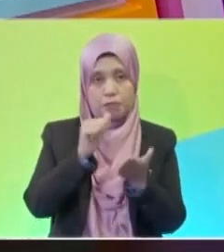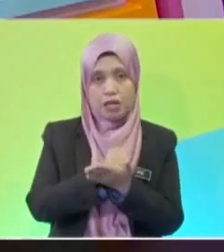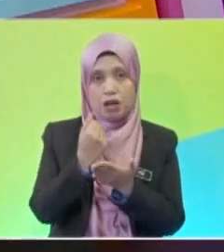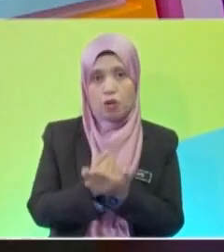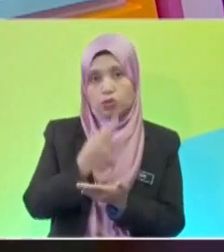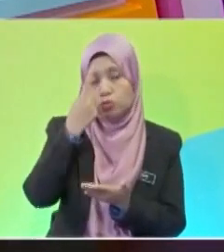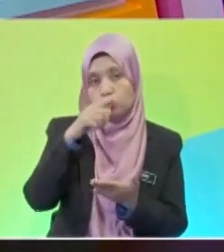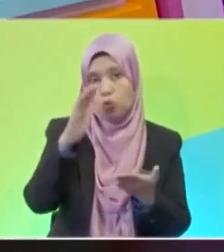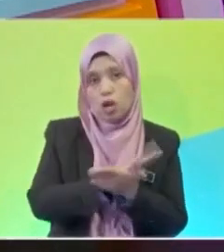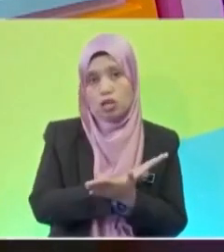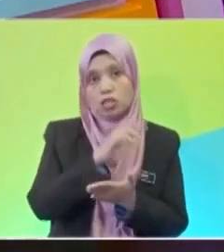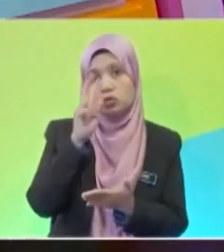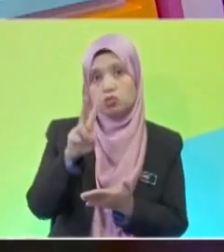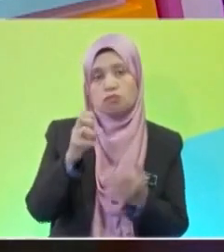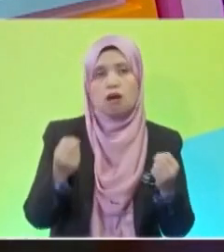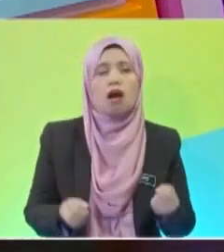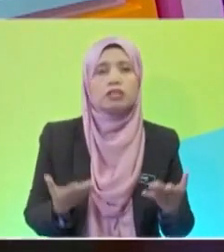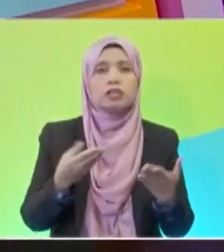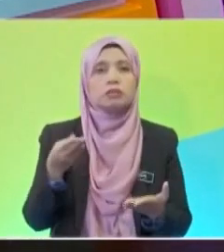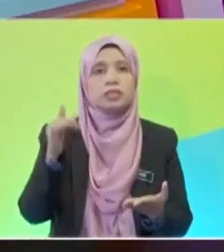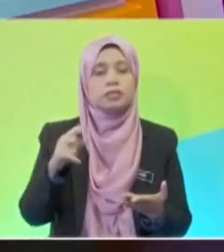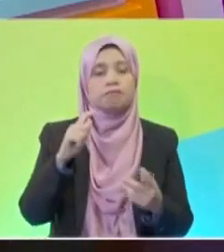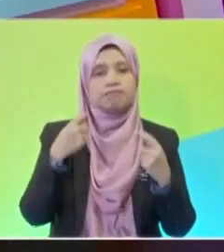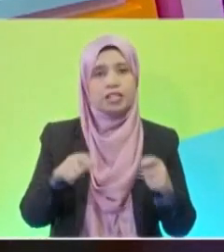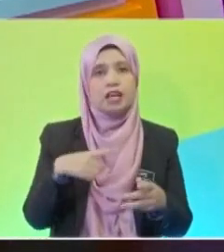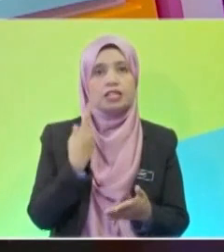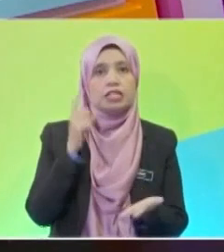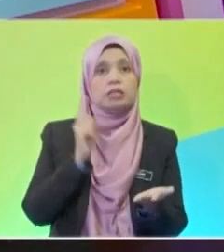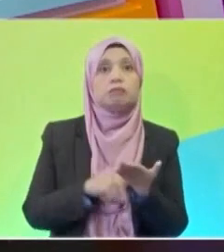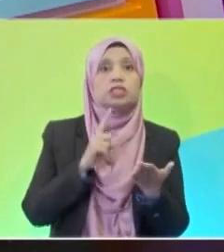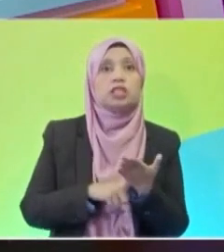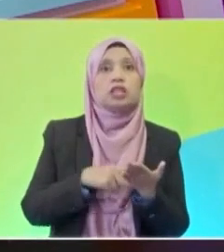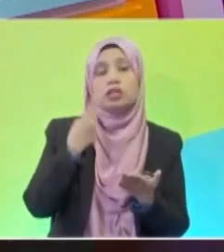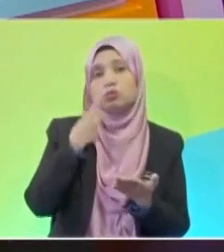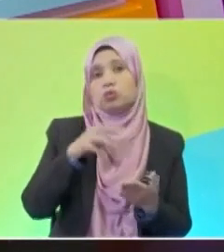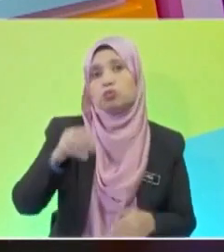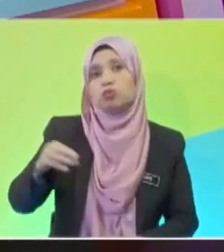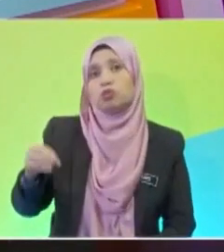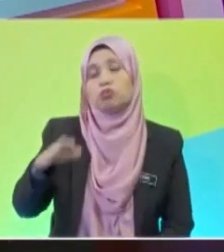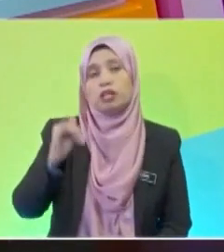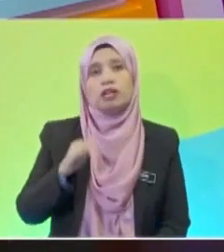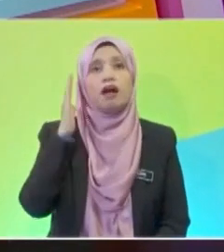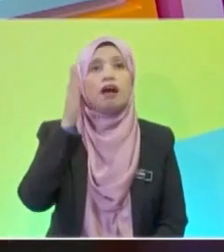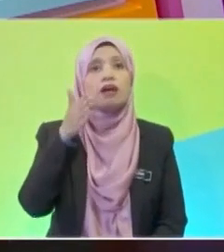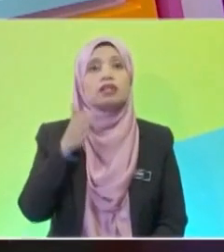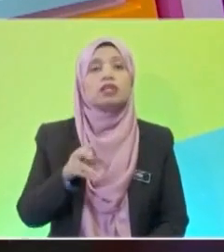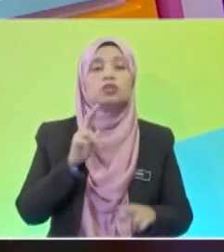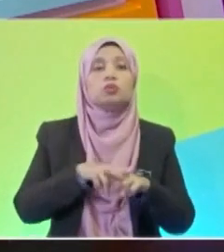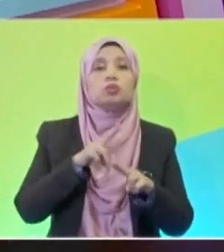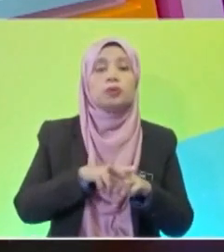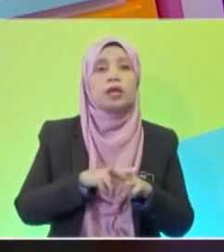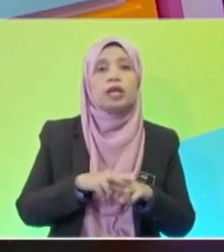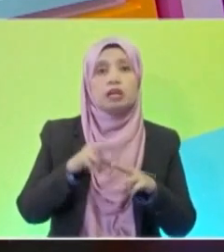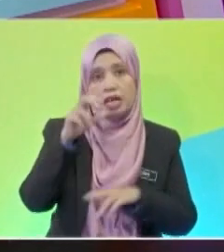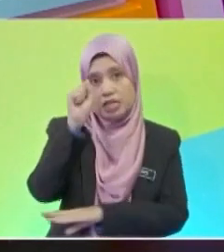bagi kertas 2. Banyak perkara yang telah kita bincangkan, begitu padat untuk murid-murid yang bakal menduduki